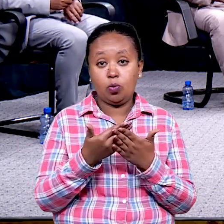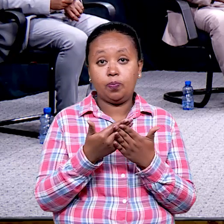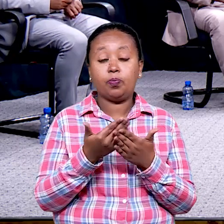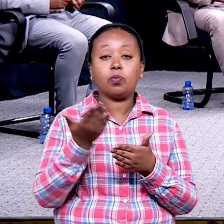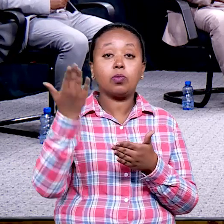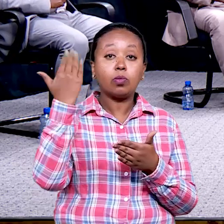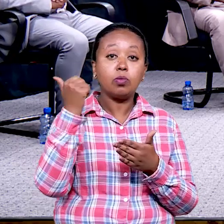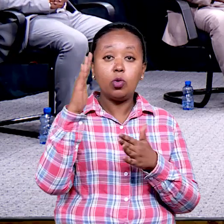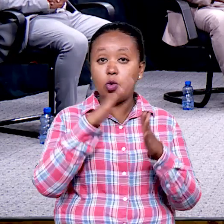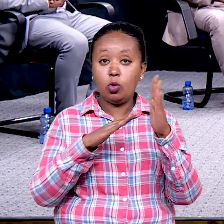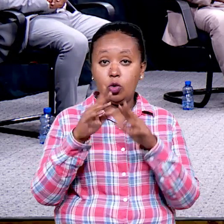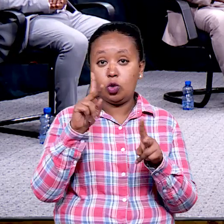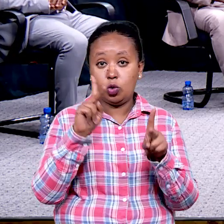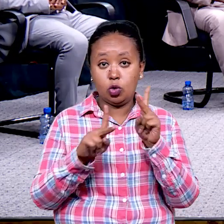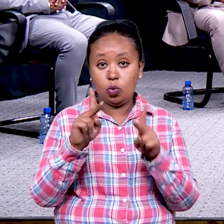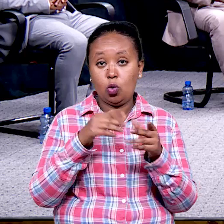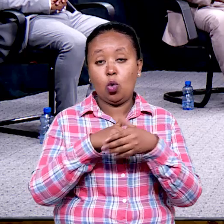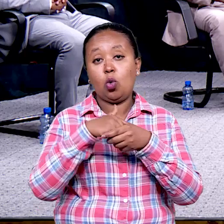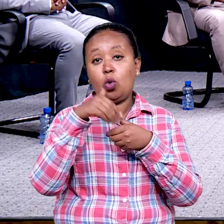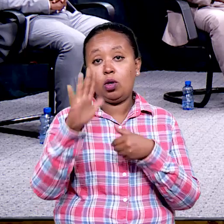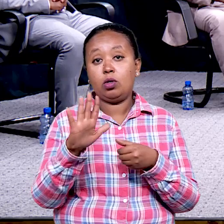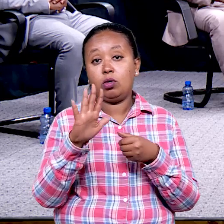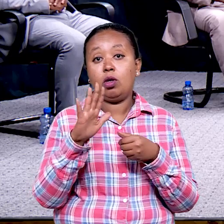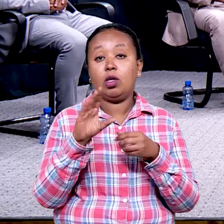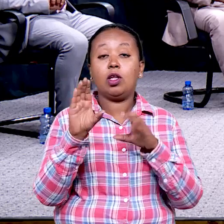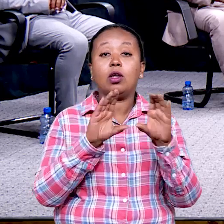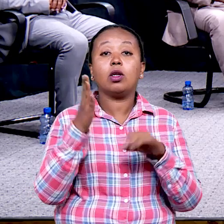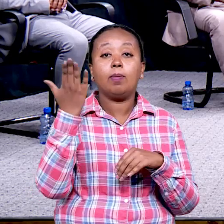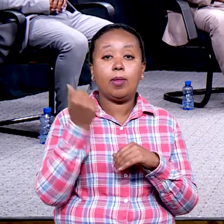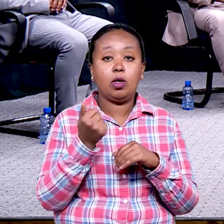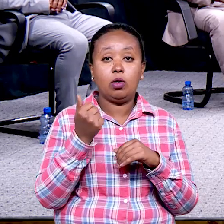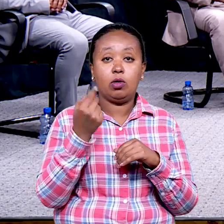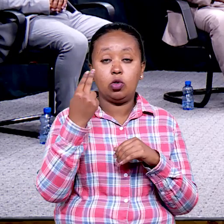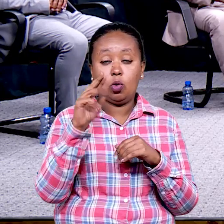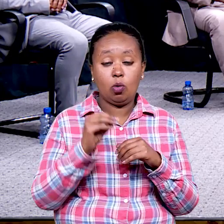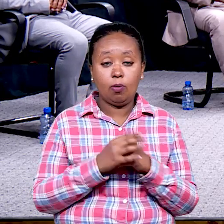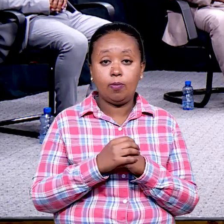የነበሩ ችግሮችን ህዝቡ ወጥቶ ኢንሲስት ሲያደርግ ነበር። ሶ